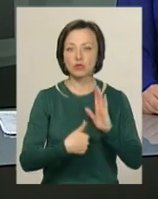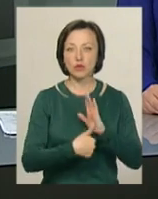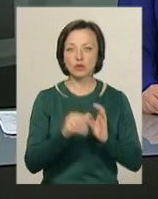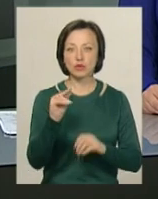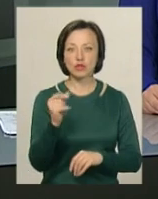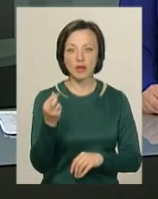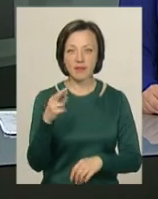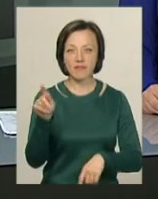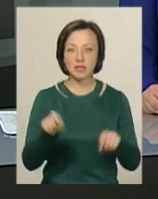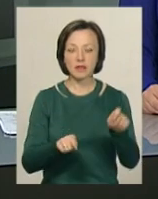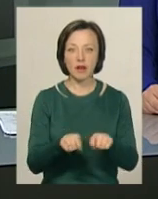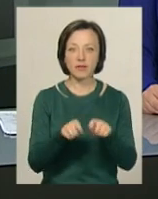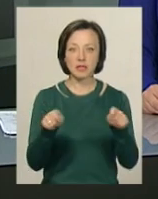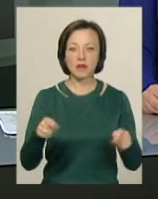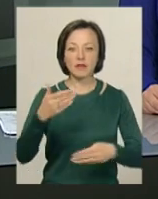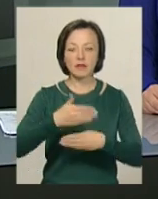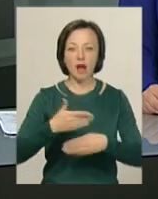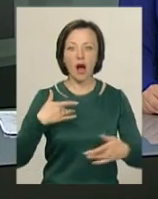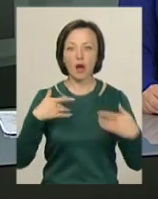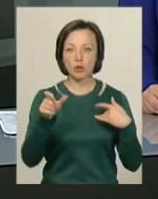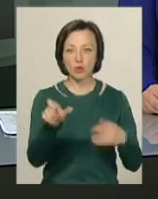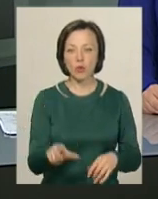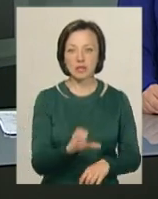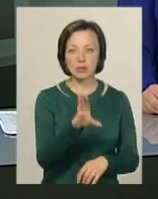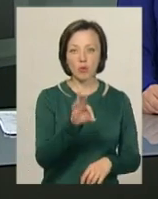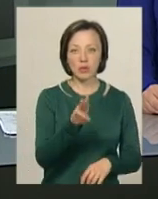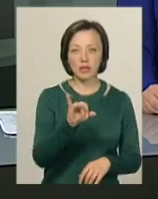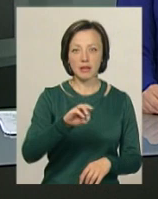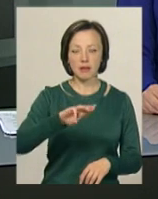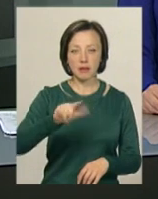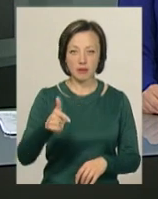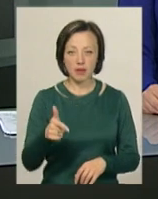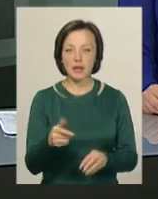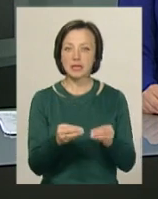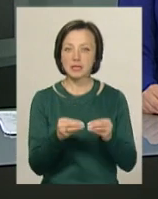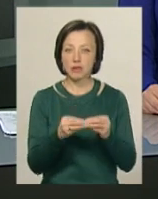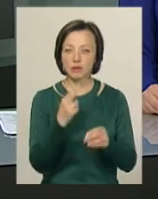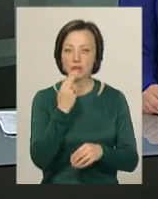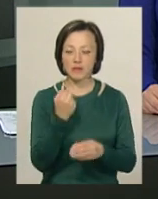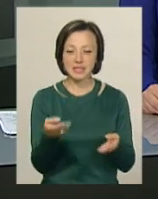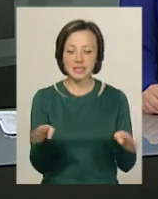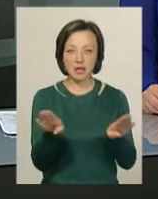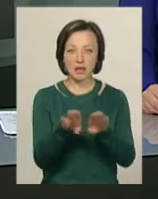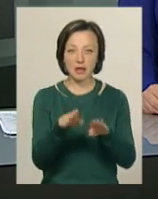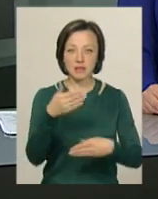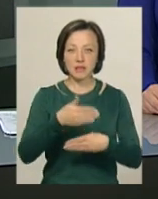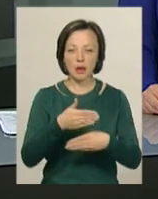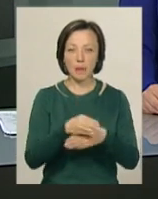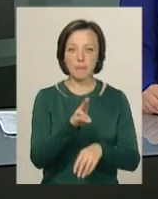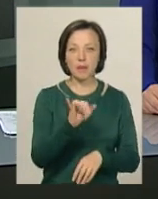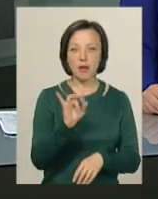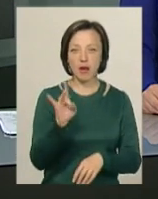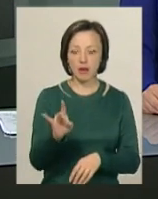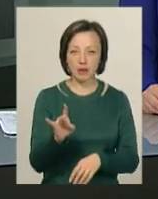червня, фестиваль відкриє вистава актора Володимира Смотрителя «Акомпаніатор». 10 червня закриє вистава «Піаф»